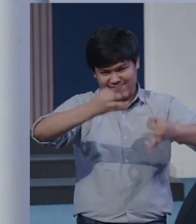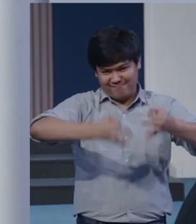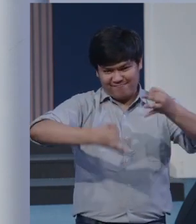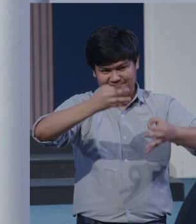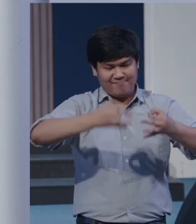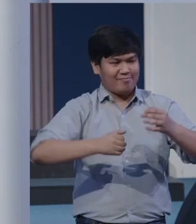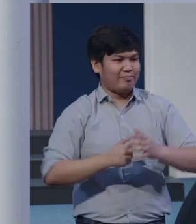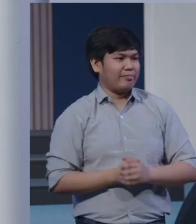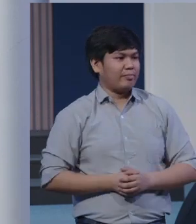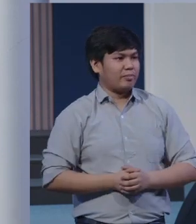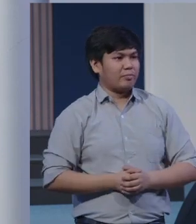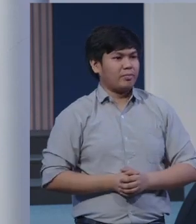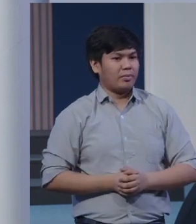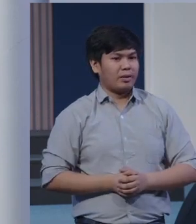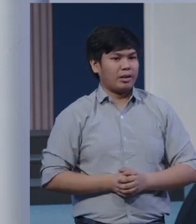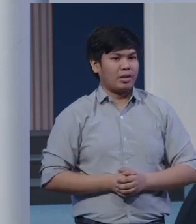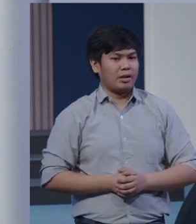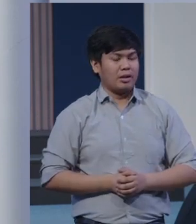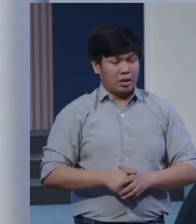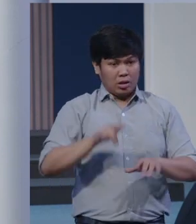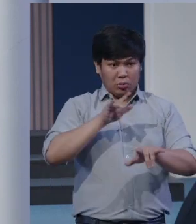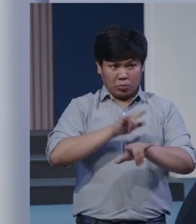naisahan lumalabas